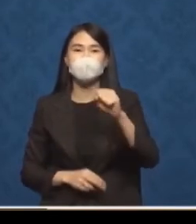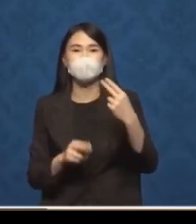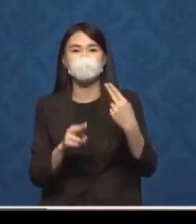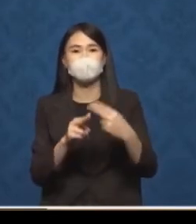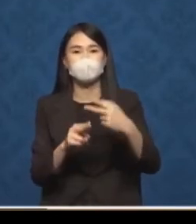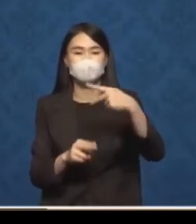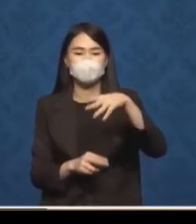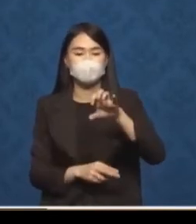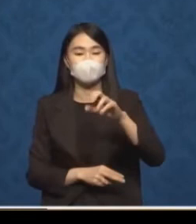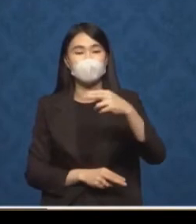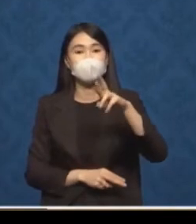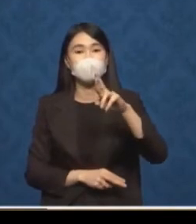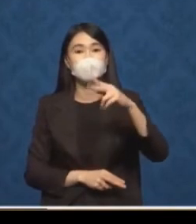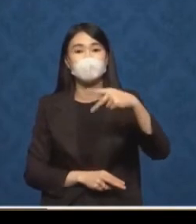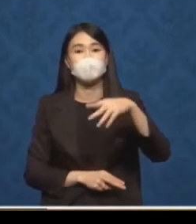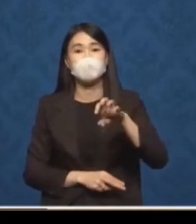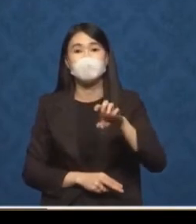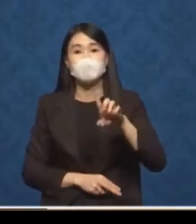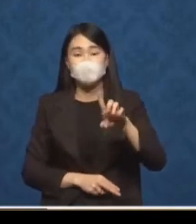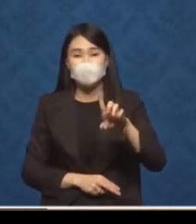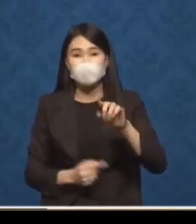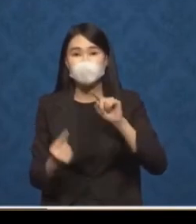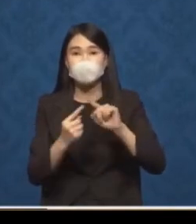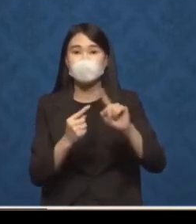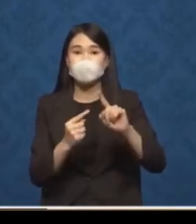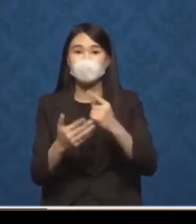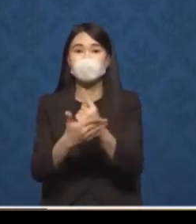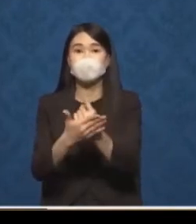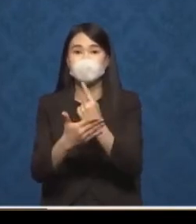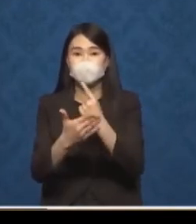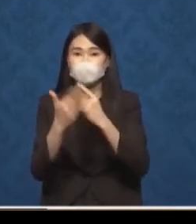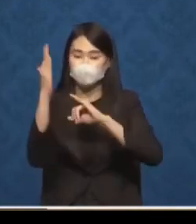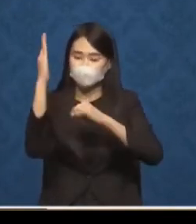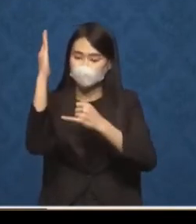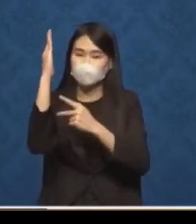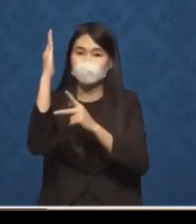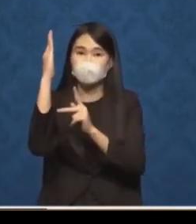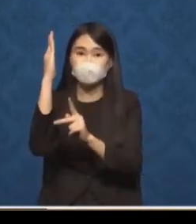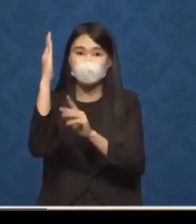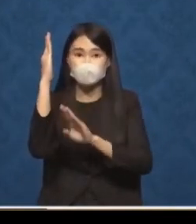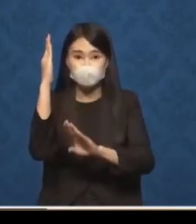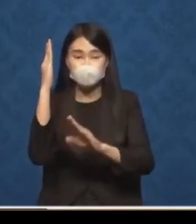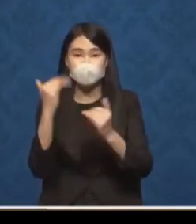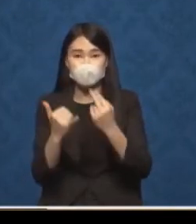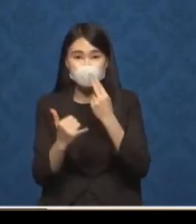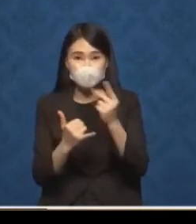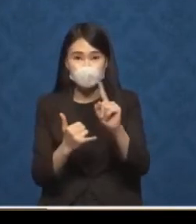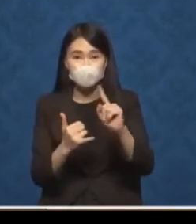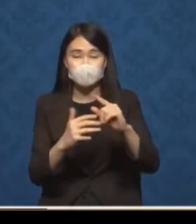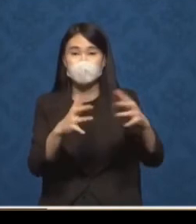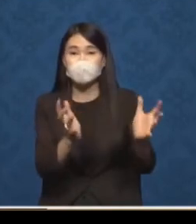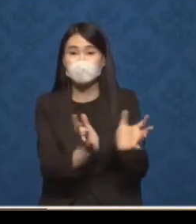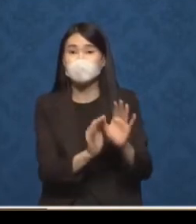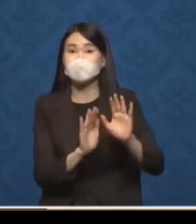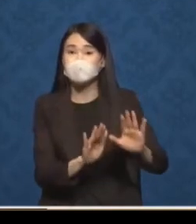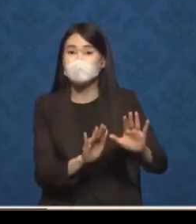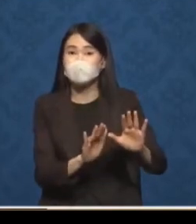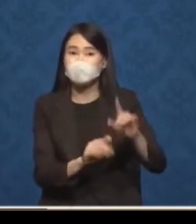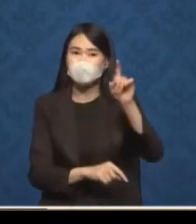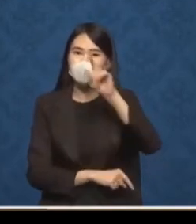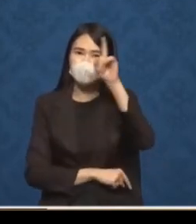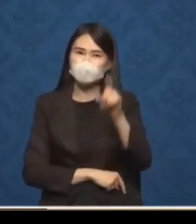พันวิชาติกุลสสจากกระบี่ก็ได้ตั้งข้อสังเกตในเรื่องของอ่างเก็บน้ำ